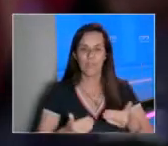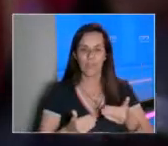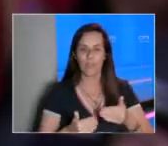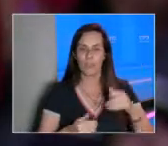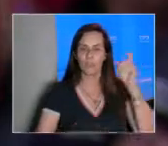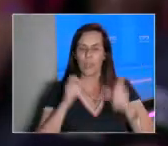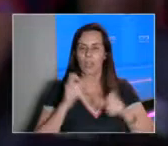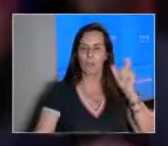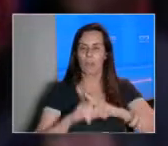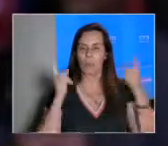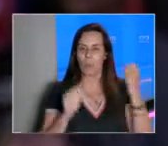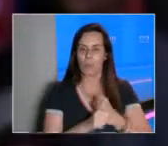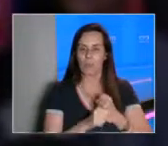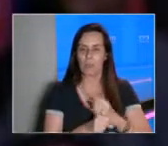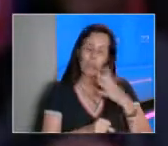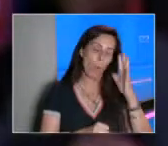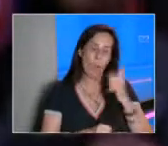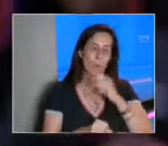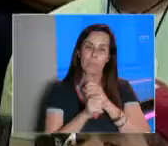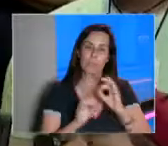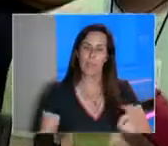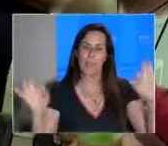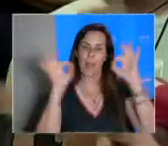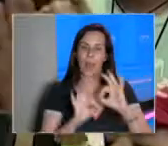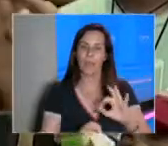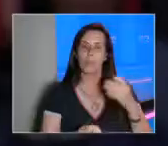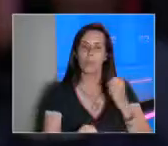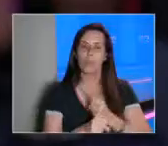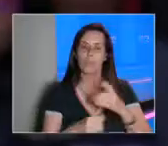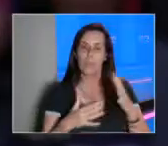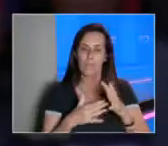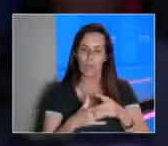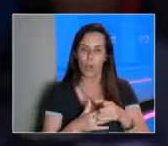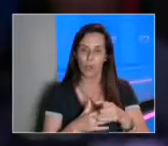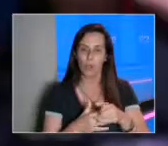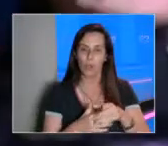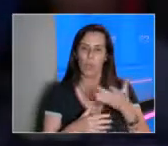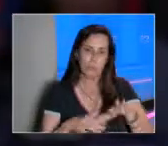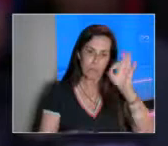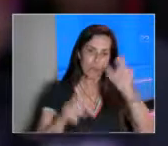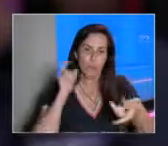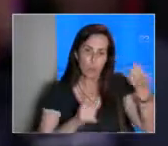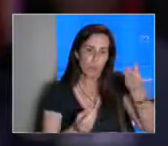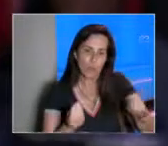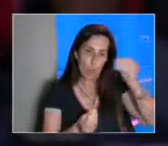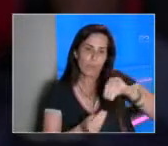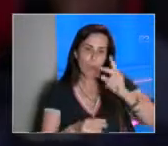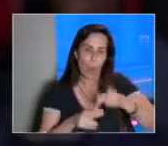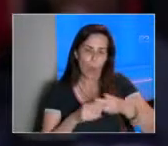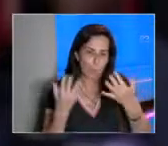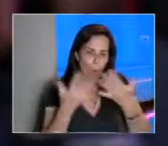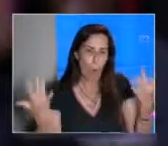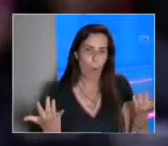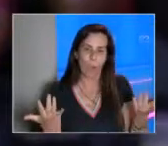earlier than other people would have done it, if they would have done it at all. When you do testing to that extent, you're going to find more people, you're going to find more